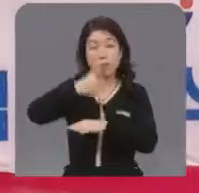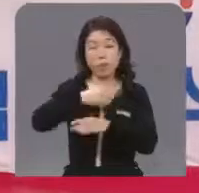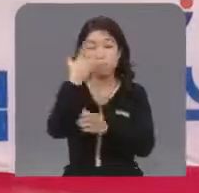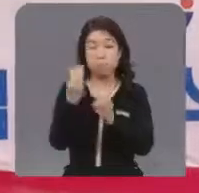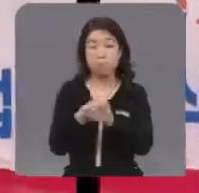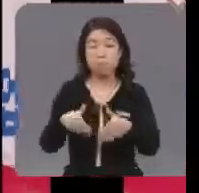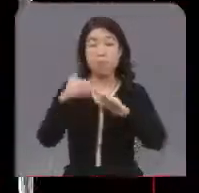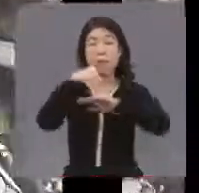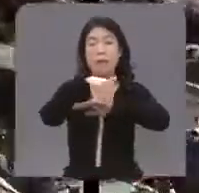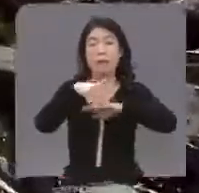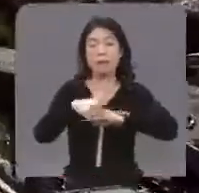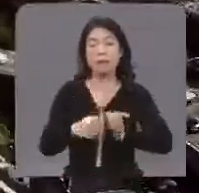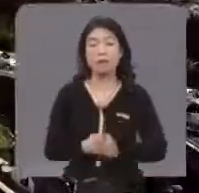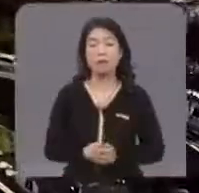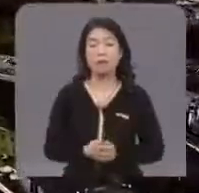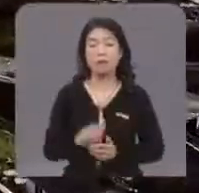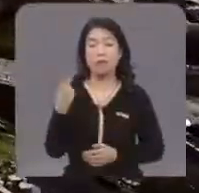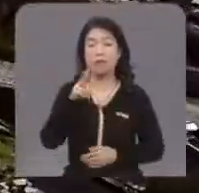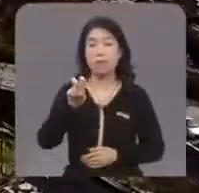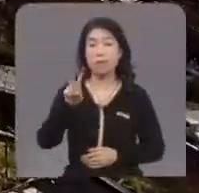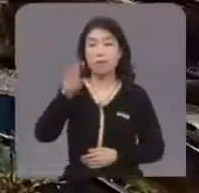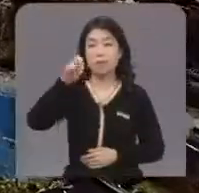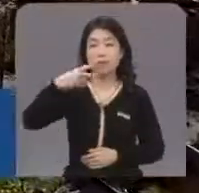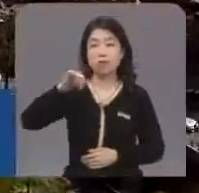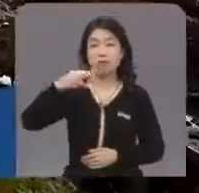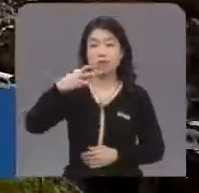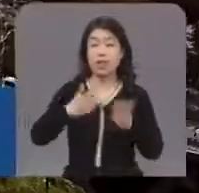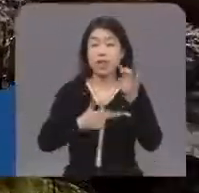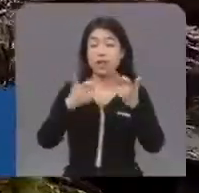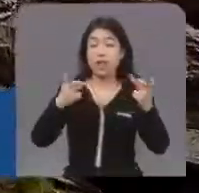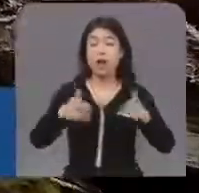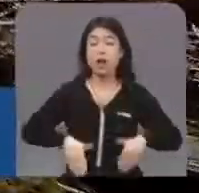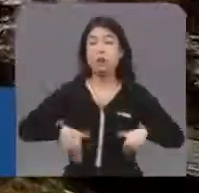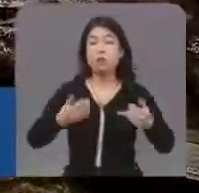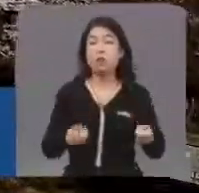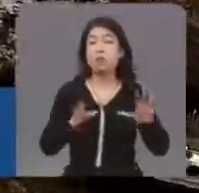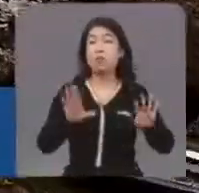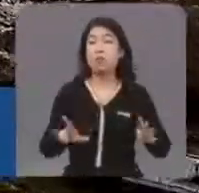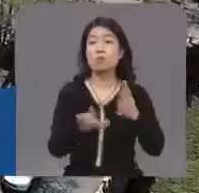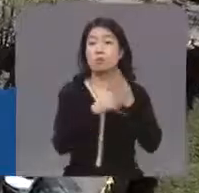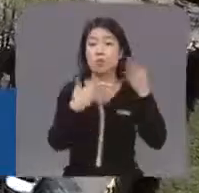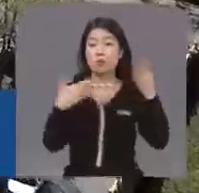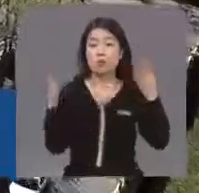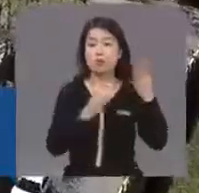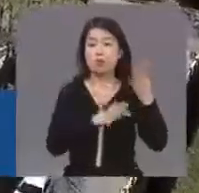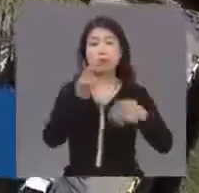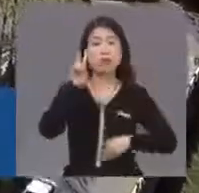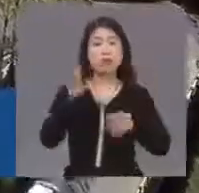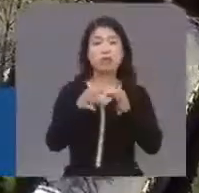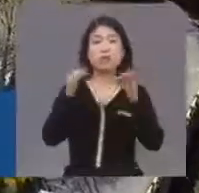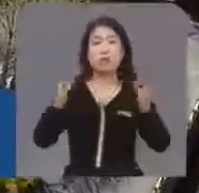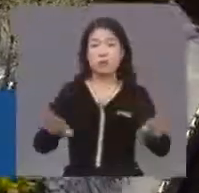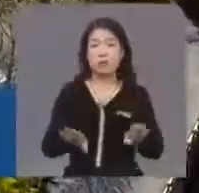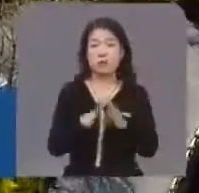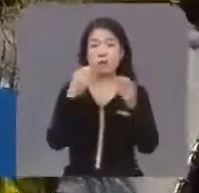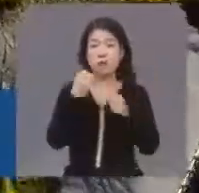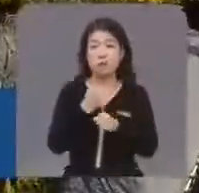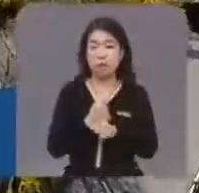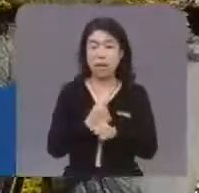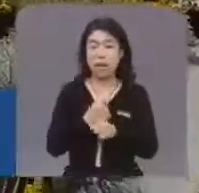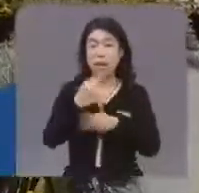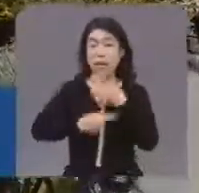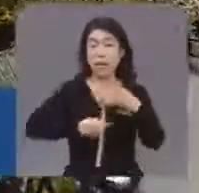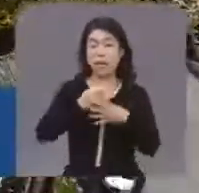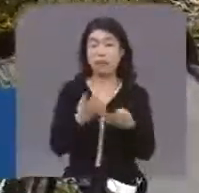예정입니다. 2022 유달산 봄축제가 오는 9일부터 이틀 동안 열립니다. 봄을 알리는 목포의 계절